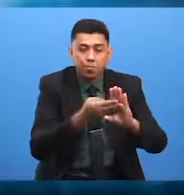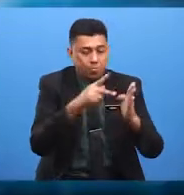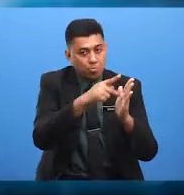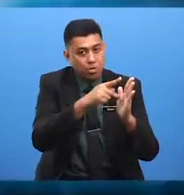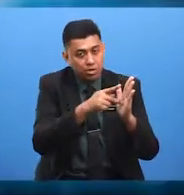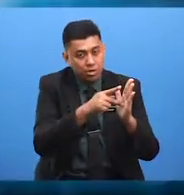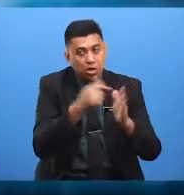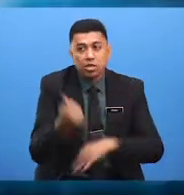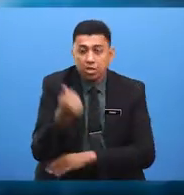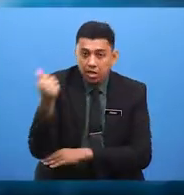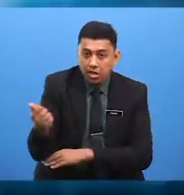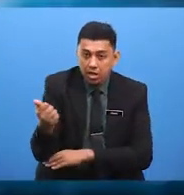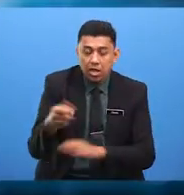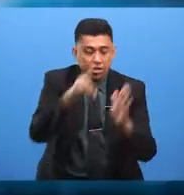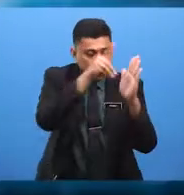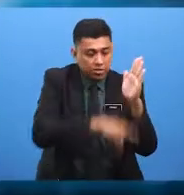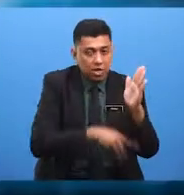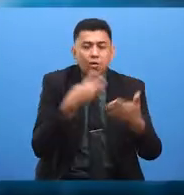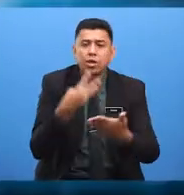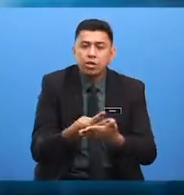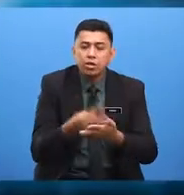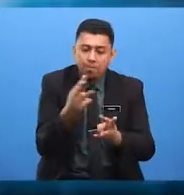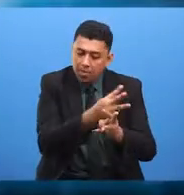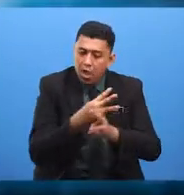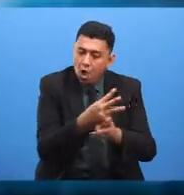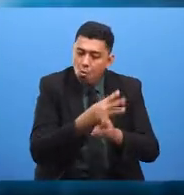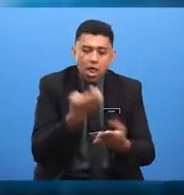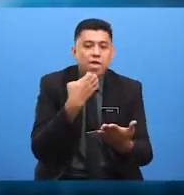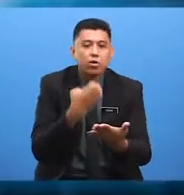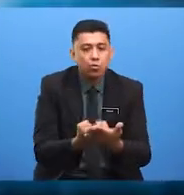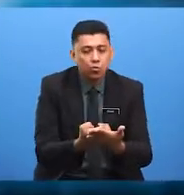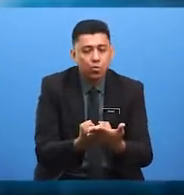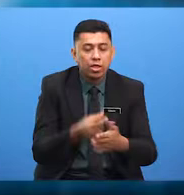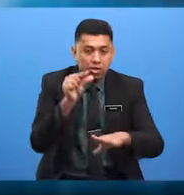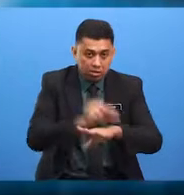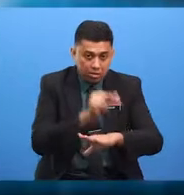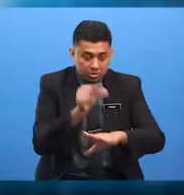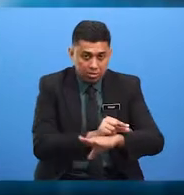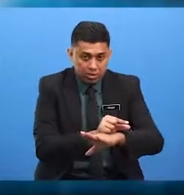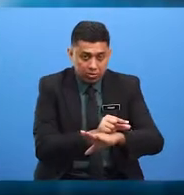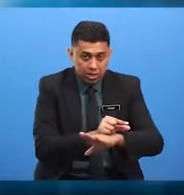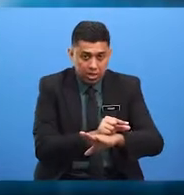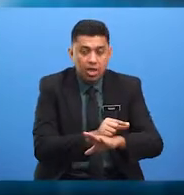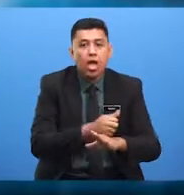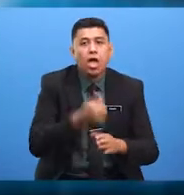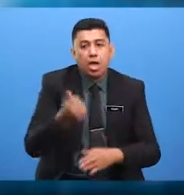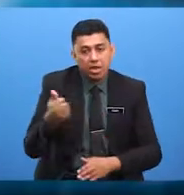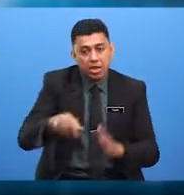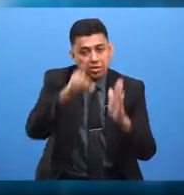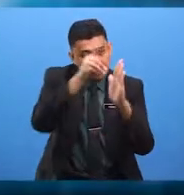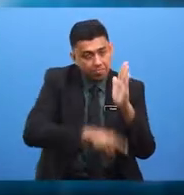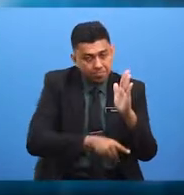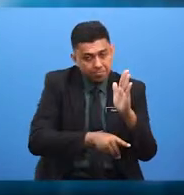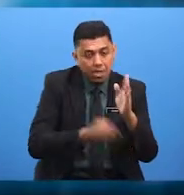menggunakan alat Dasa keuangan bagi mengawal ekonomi penggunaan alat Dasa keuangan dapat